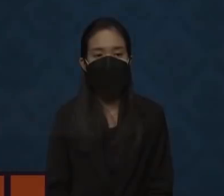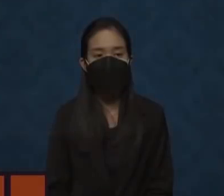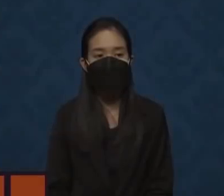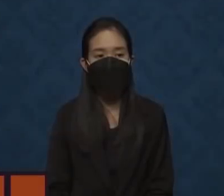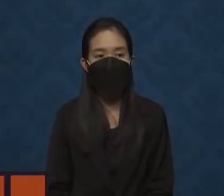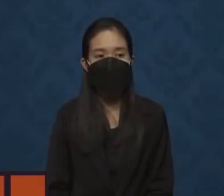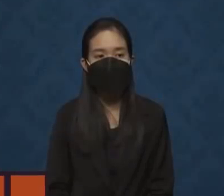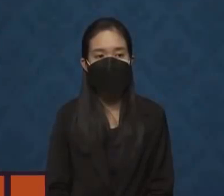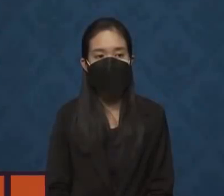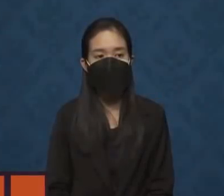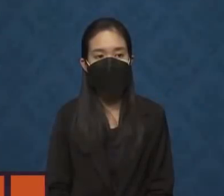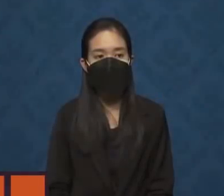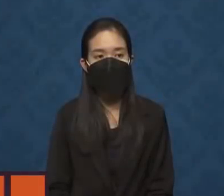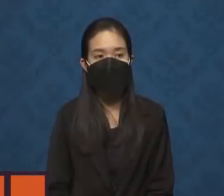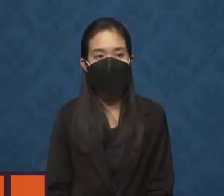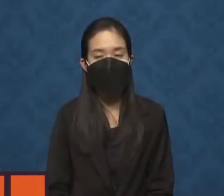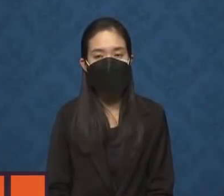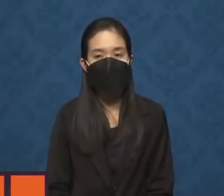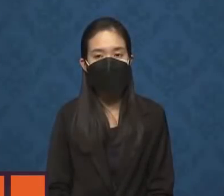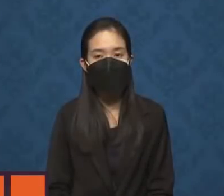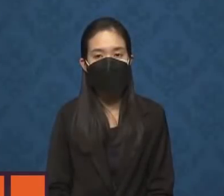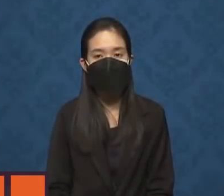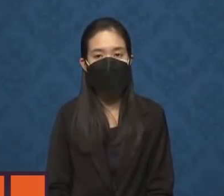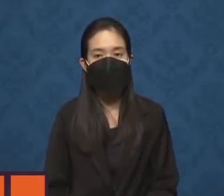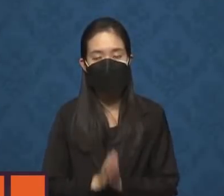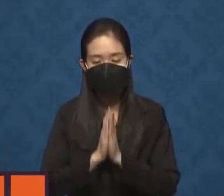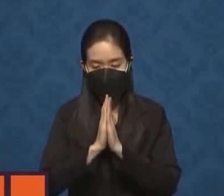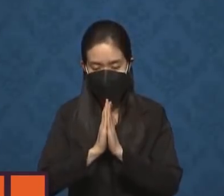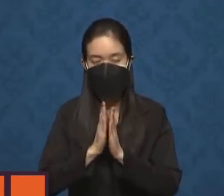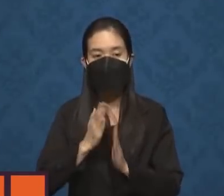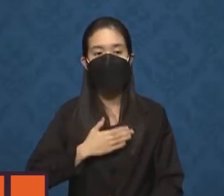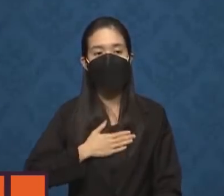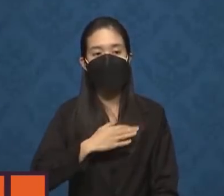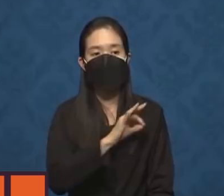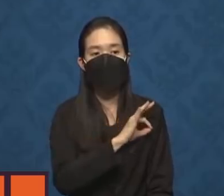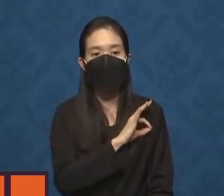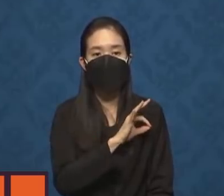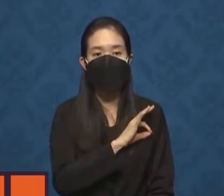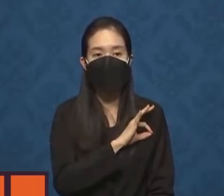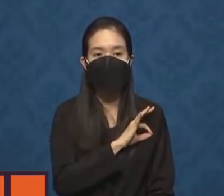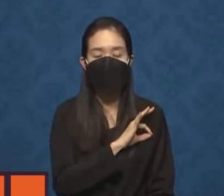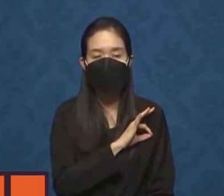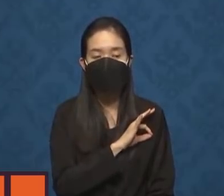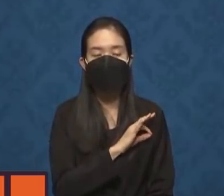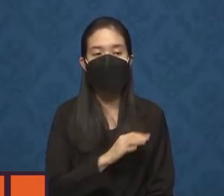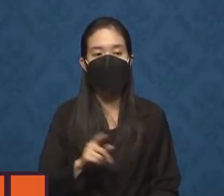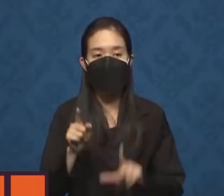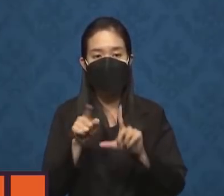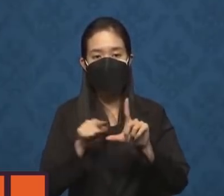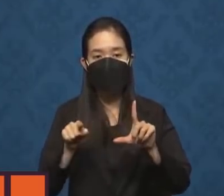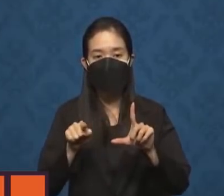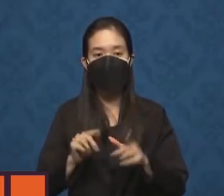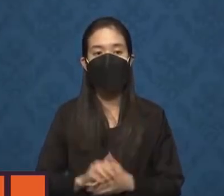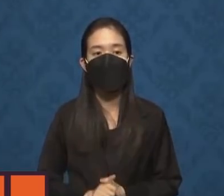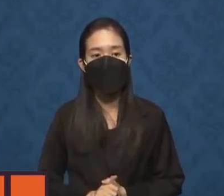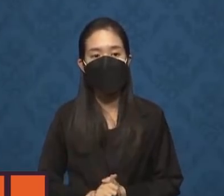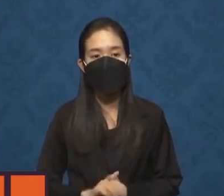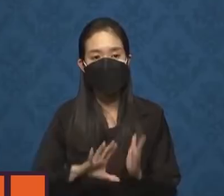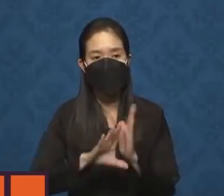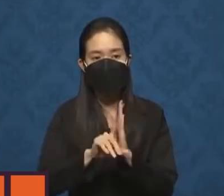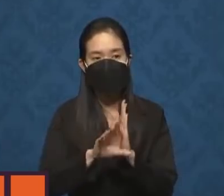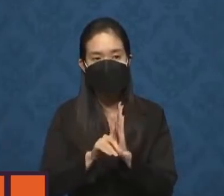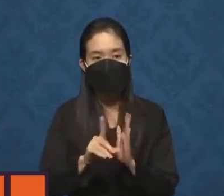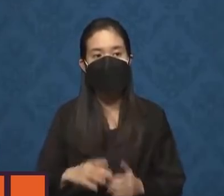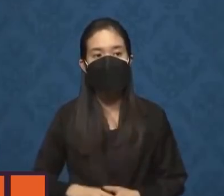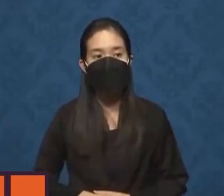เรียนท่านประธานสภาที่ฉันเป็นจากแสงจันทร์สมาชิกสภาผู้แทนราษฎรแบบบัญชีรายชื่อพรรคก้าวไกลจังหวัดชลบุรี